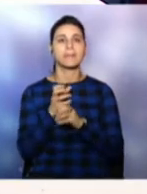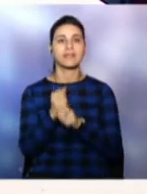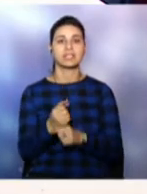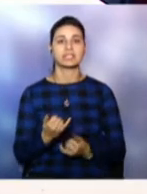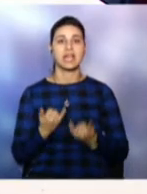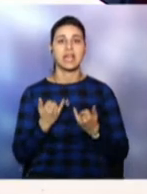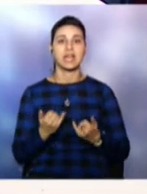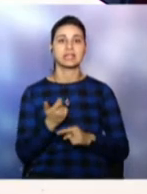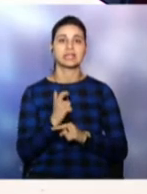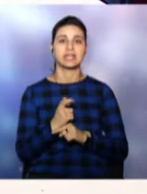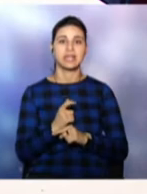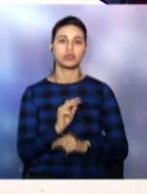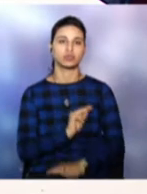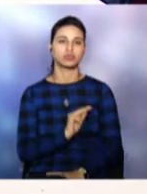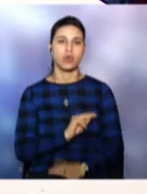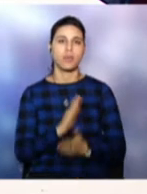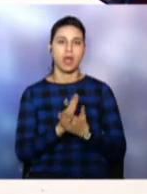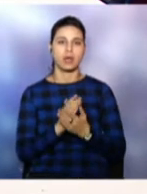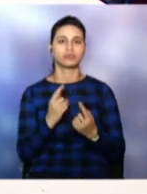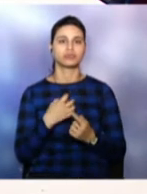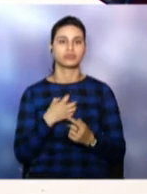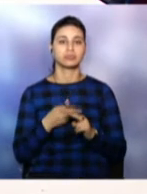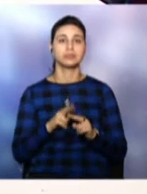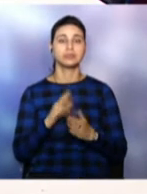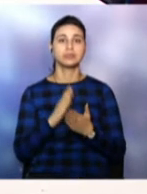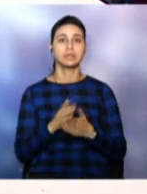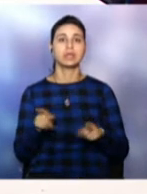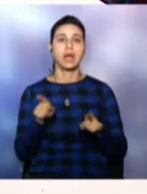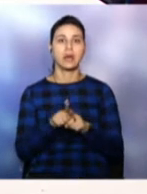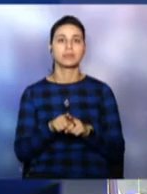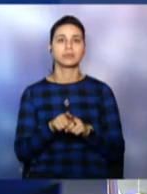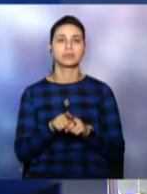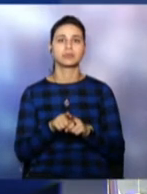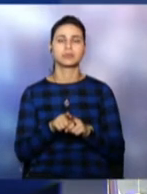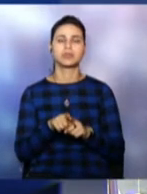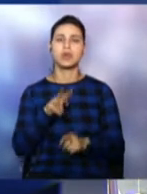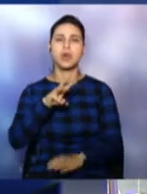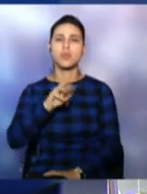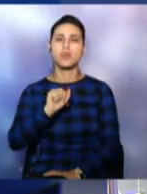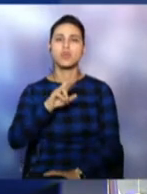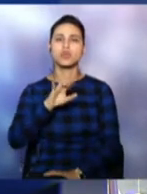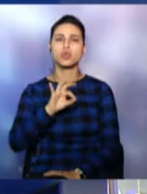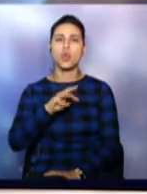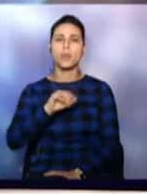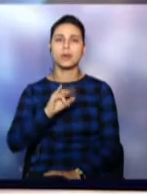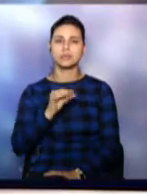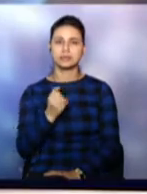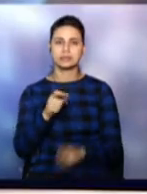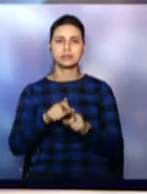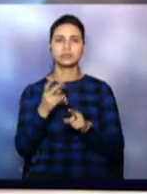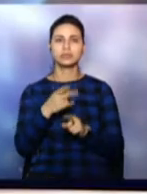ახლა ძალიან დიდი მუშაობა მიდის მთელ მსოფლიოში, ეს გახლავთ ეგრეთ წოდებული ლუდომანია, რომელსაც მაინც გამომარტავ, იმიტომ